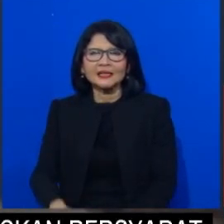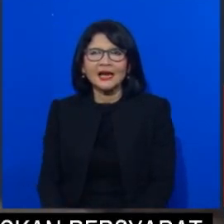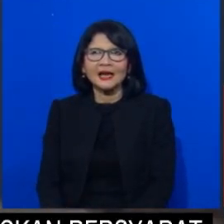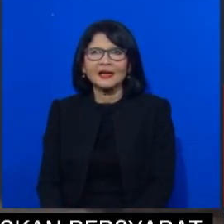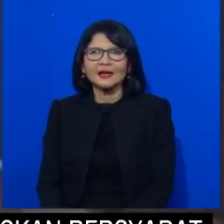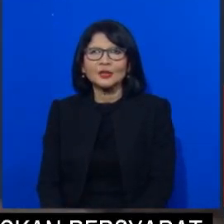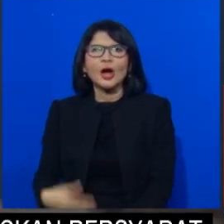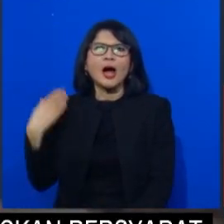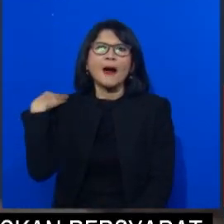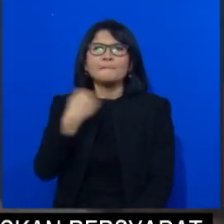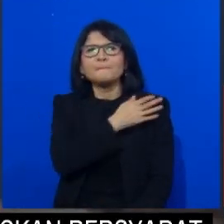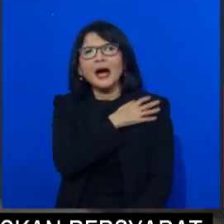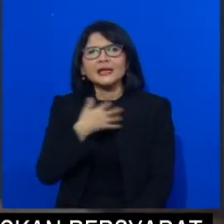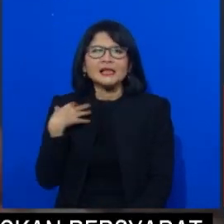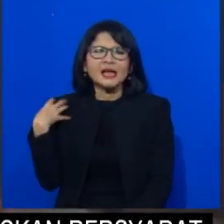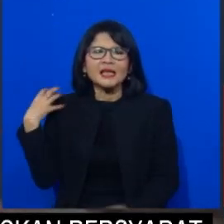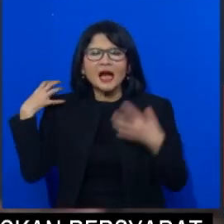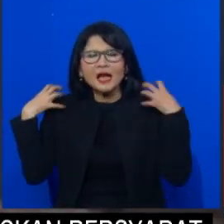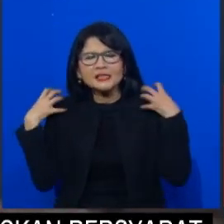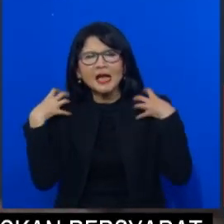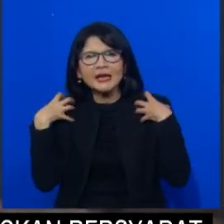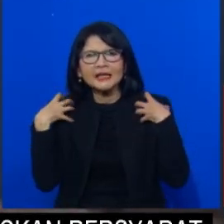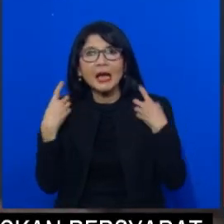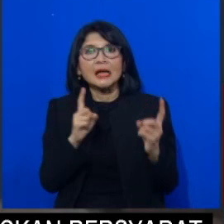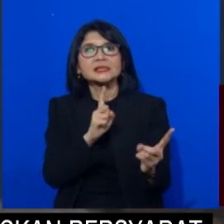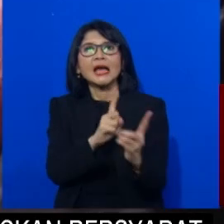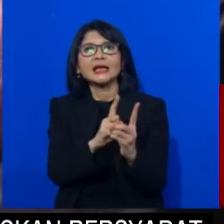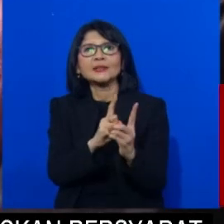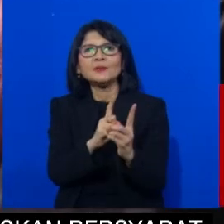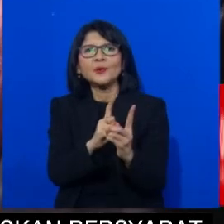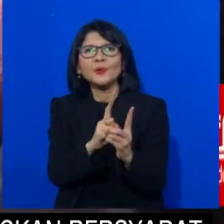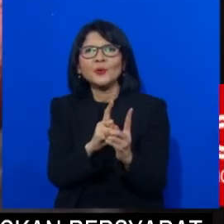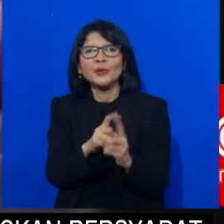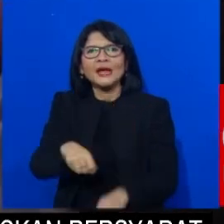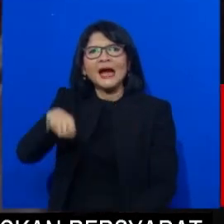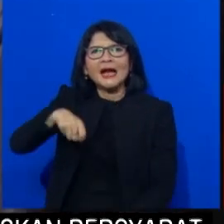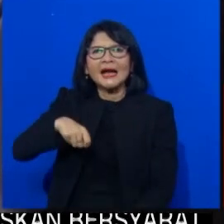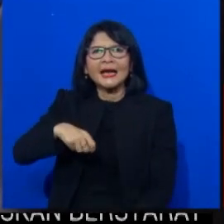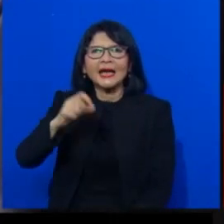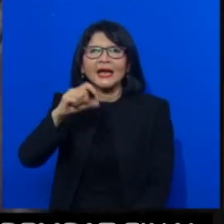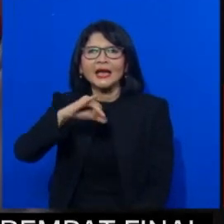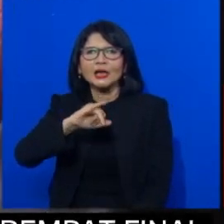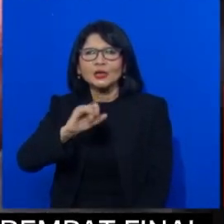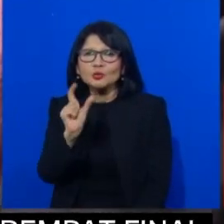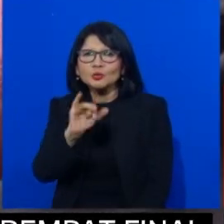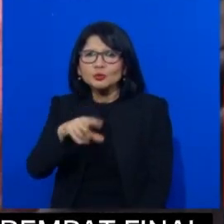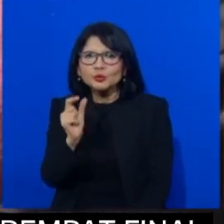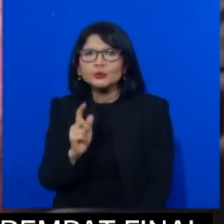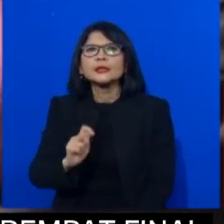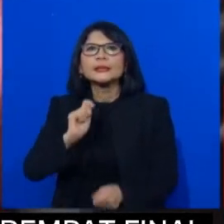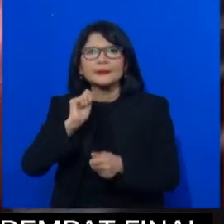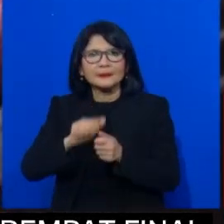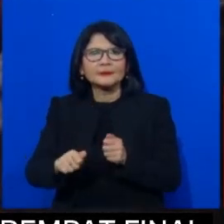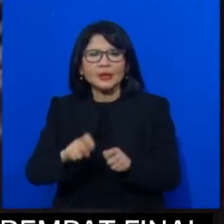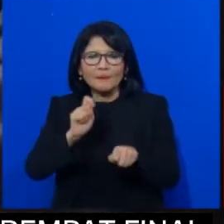sakit semuanya. Awal mulanya nih, saya ketemu sama Pak Uju. Nah, Pak Uju itu selain dia pintar ngesol, mijitnya juga